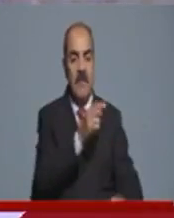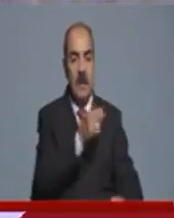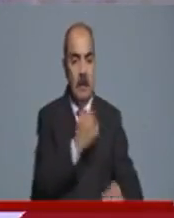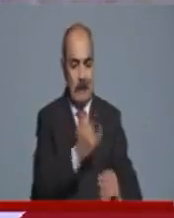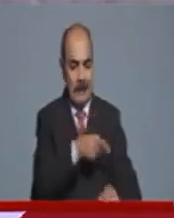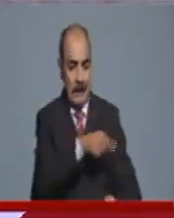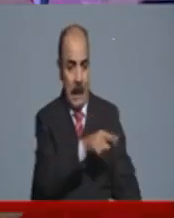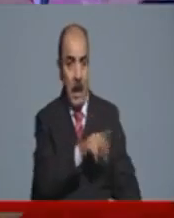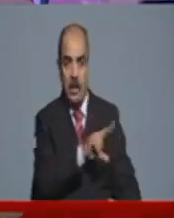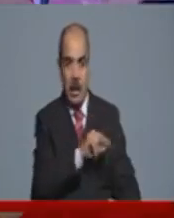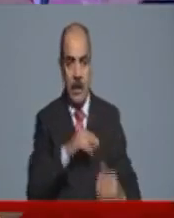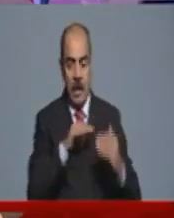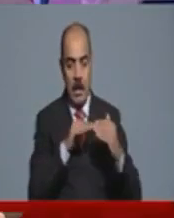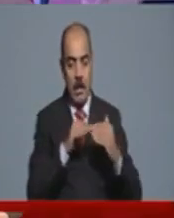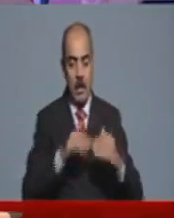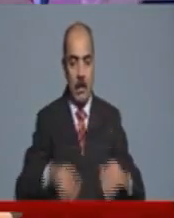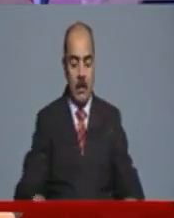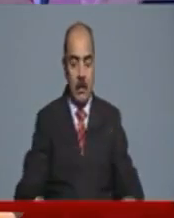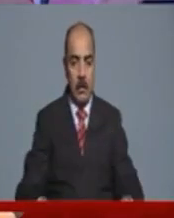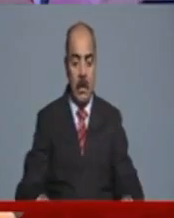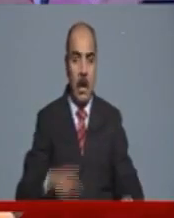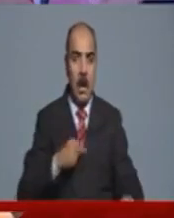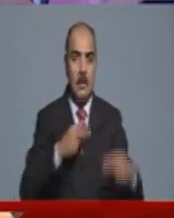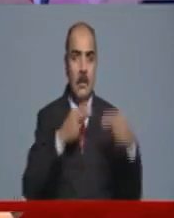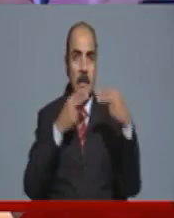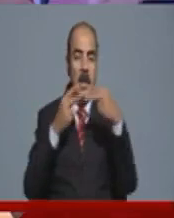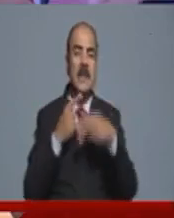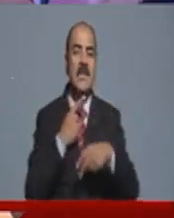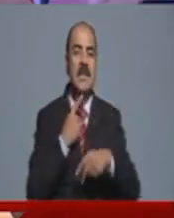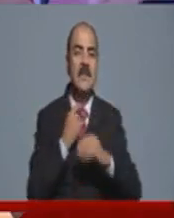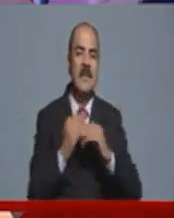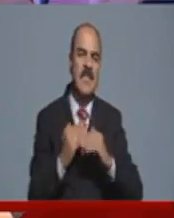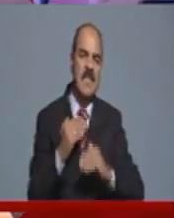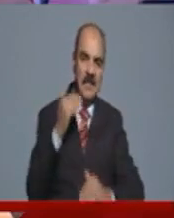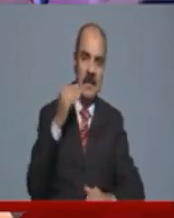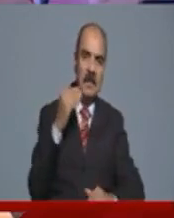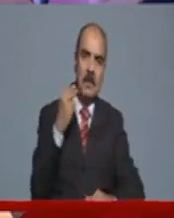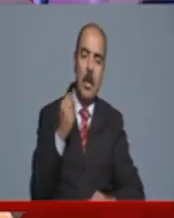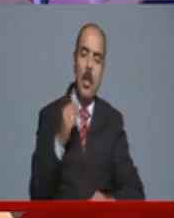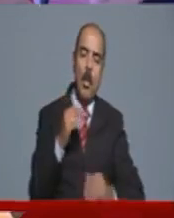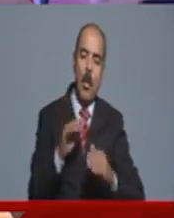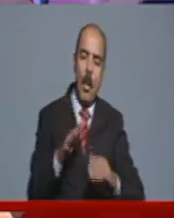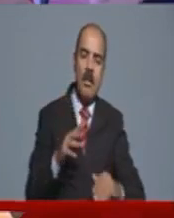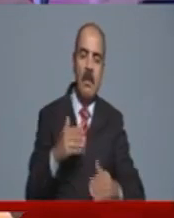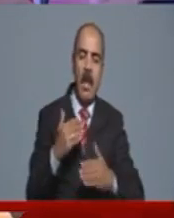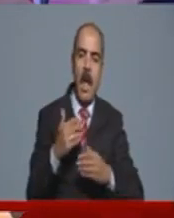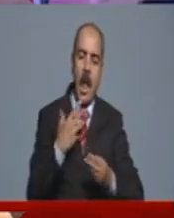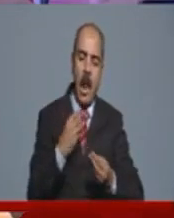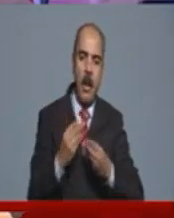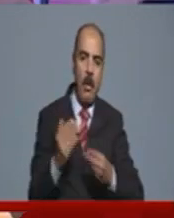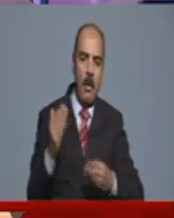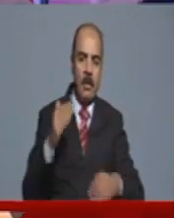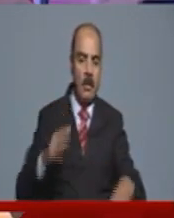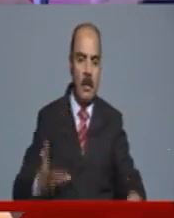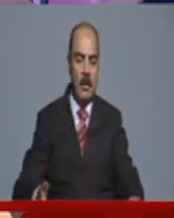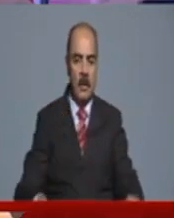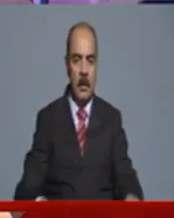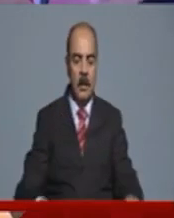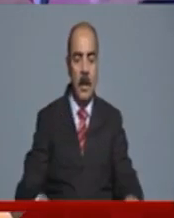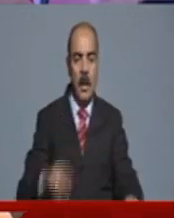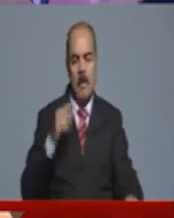قوي. طب لو انا بقى يعني حلمي راح اكتر في الدول ذات الدخل المتوسط اللي هو الابر ميدل كلاس كانتريز زي تركيا